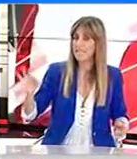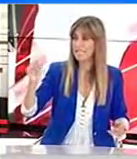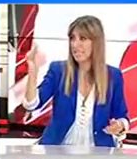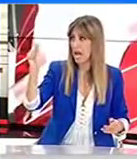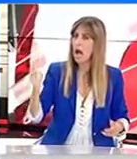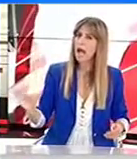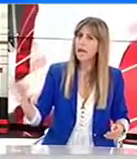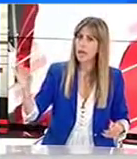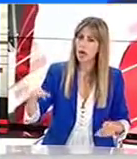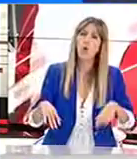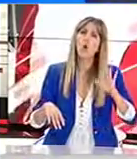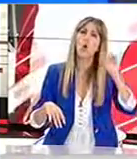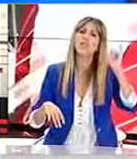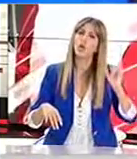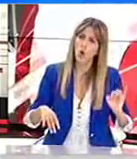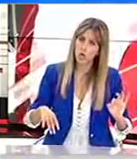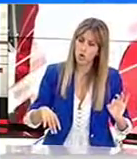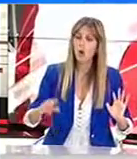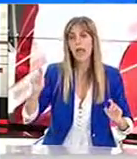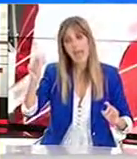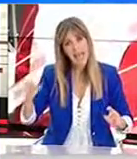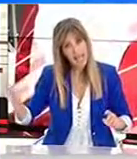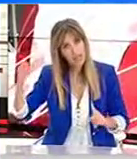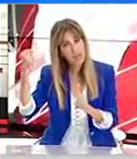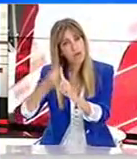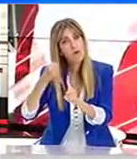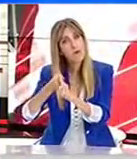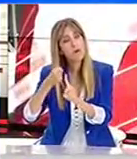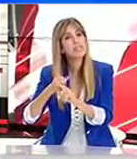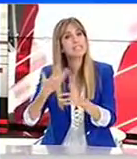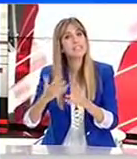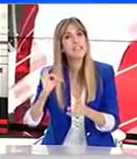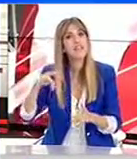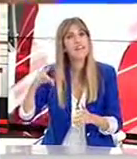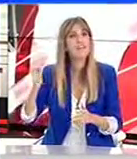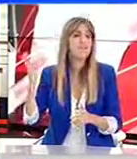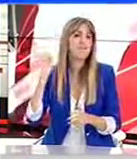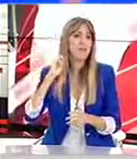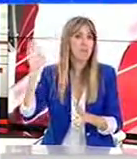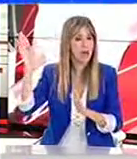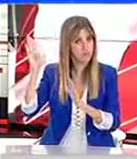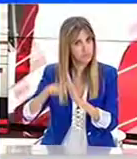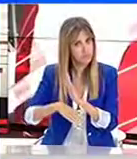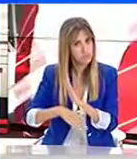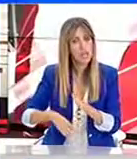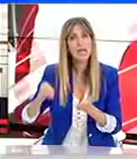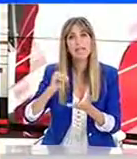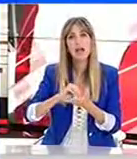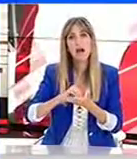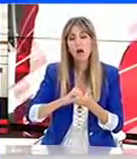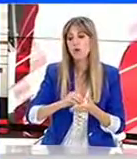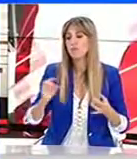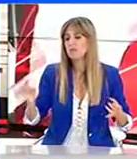τα νησιά του Ιωνίου. Τώρα το μέτρο, το μεταφορικό ισοδύναμο αφορά όλα τα νησιά της χώρας